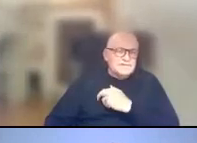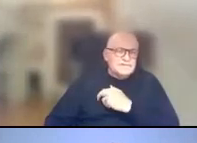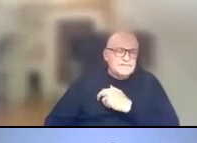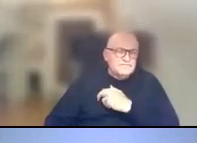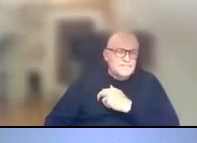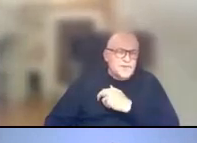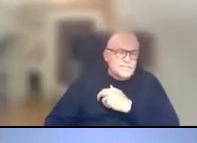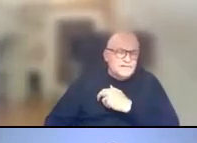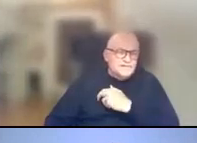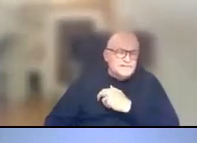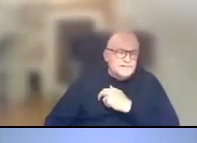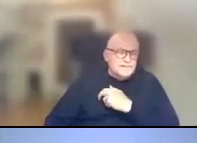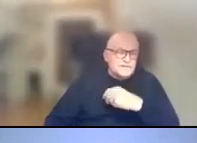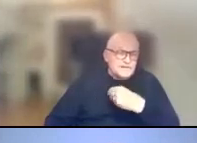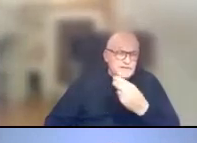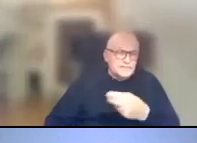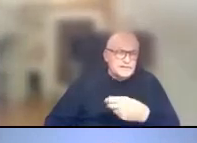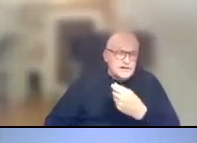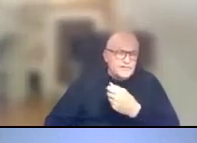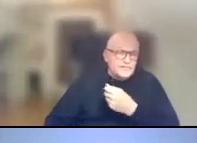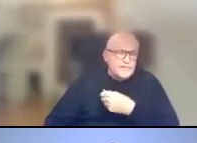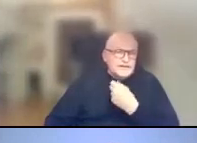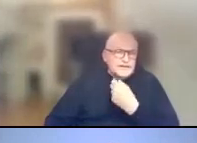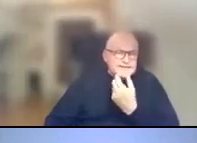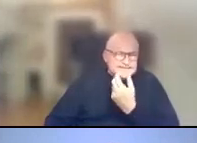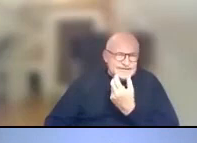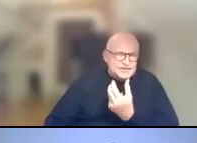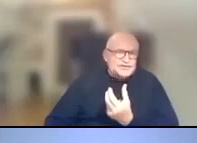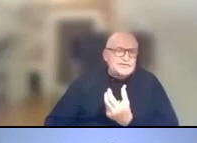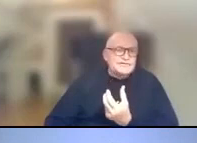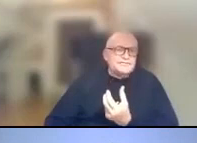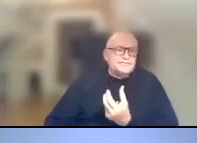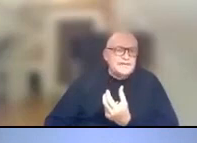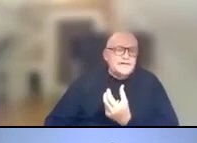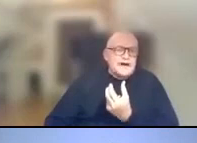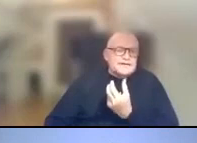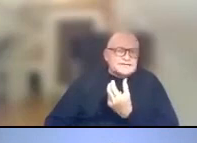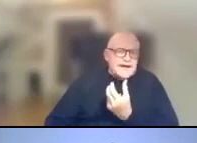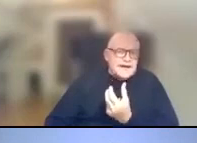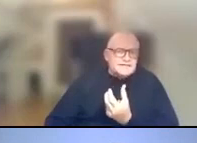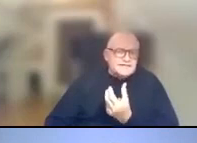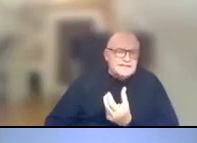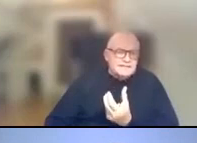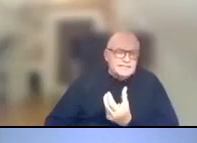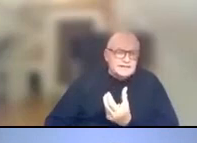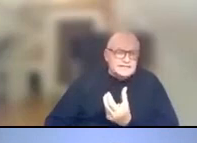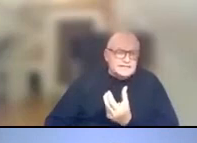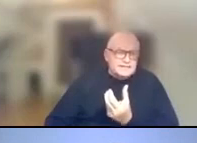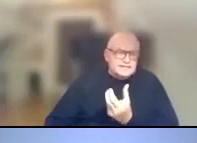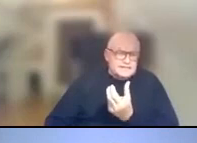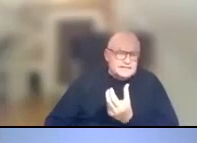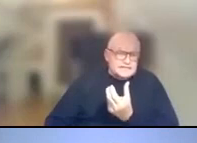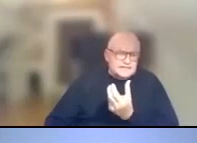wesentliches Moment im Hinblick auf das Entstehen eines